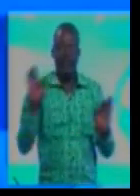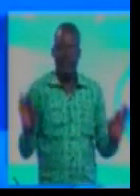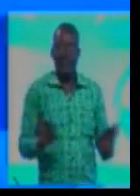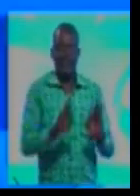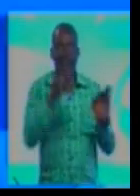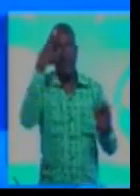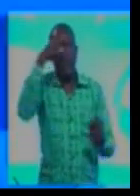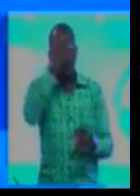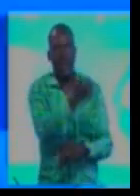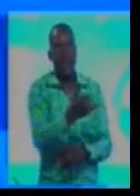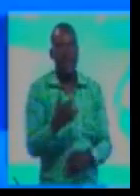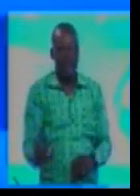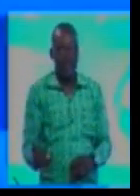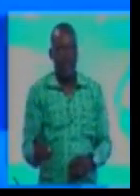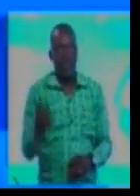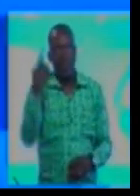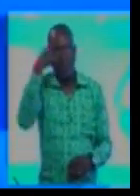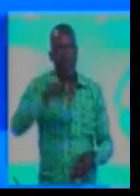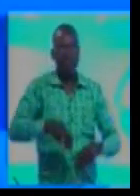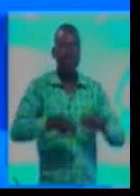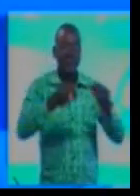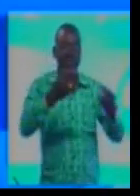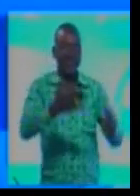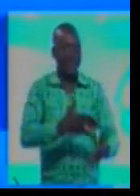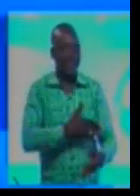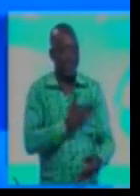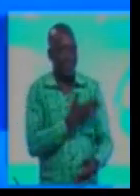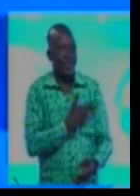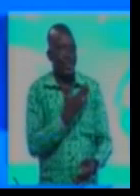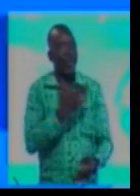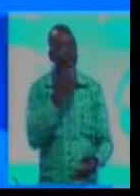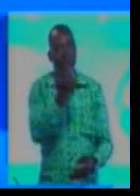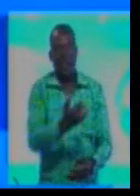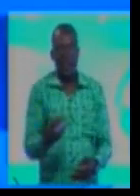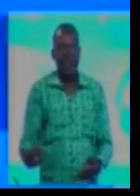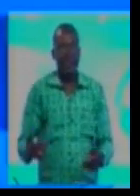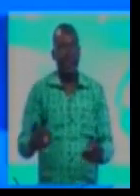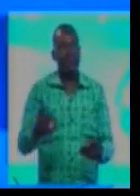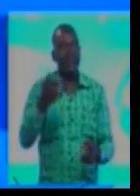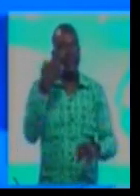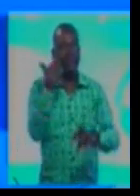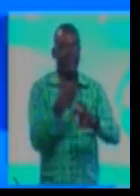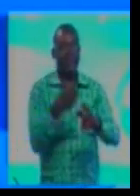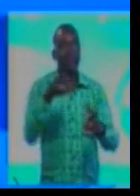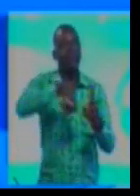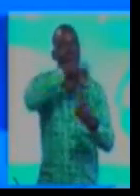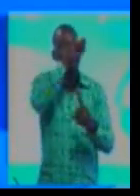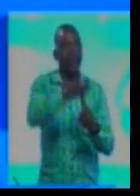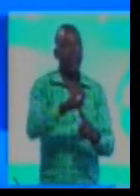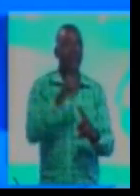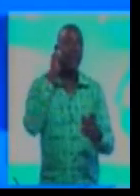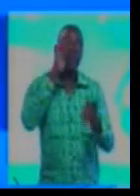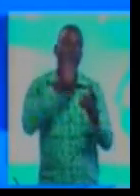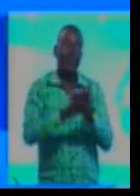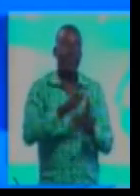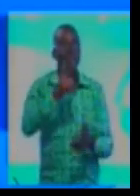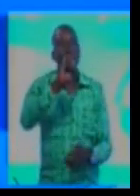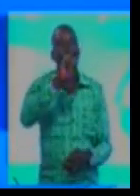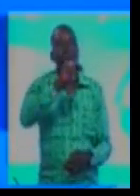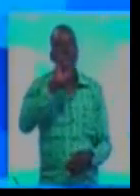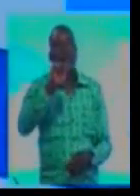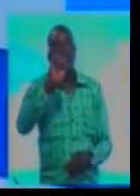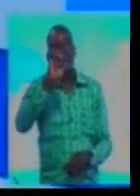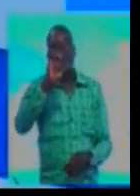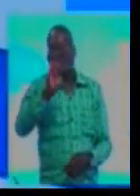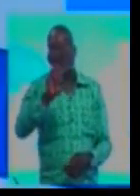enfants. Et pour donner la joie aux enfants en situation difficile, l'Amicale des femmes de Lonatel a fait un